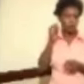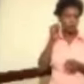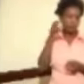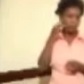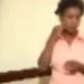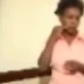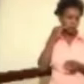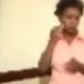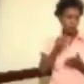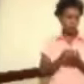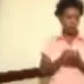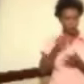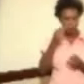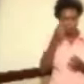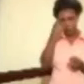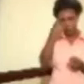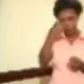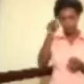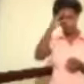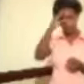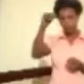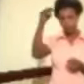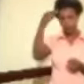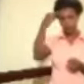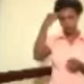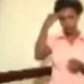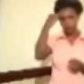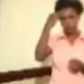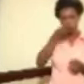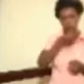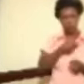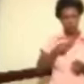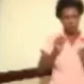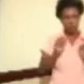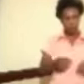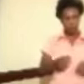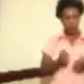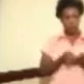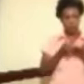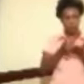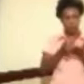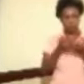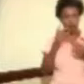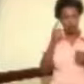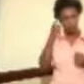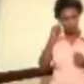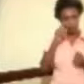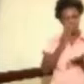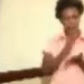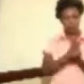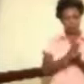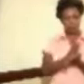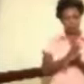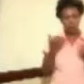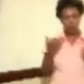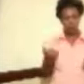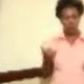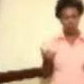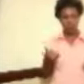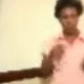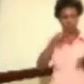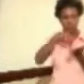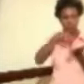dans le public là et du côté de monsieur Martelly que tout le monde capable qu'il ait même fair play qui quand même était sous scène là m'a rappelé nous sous